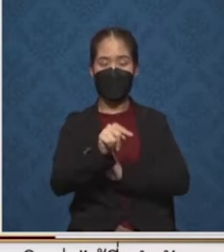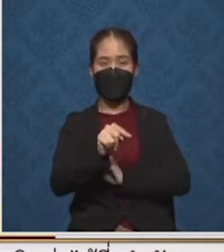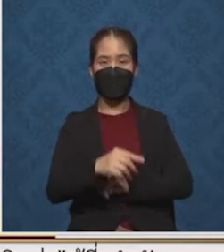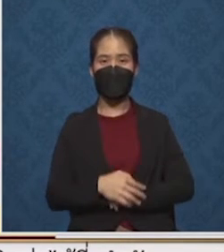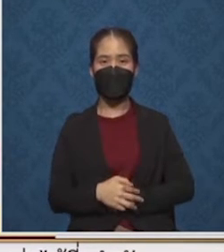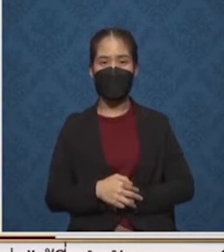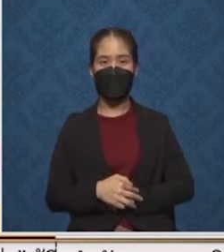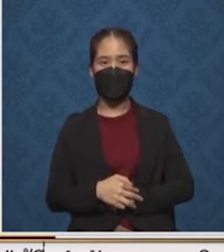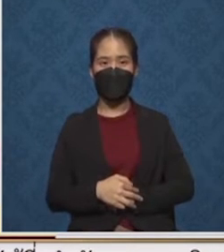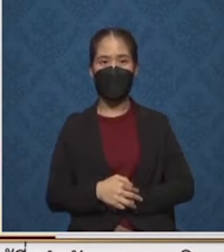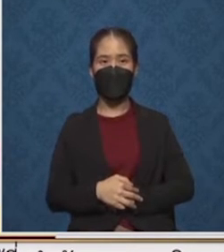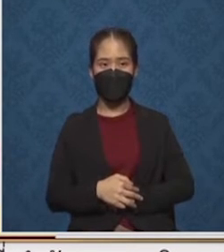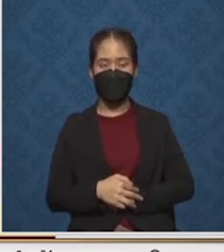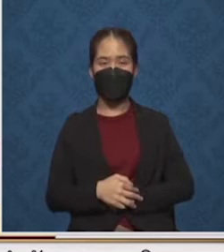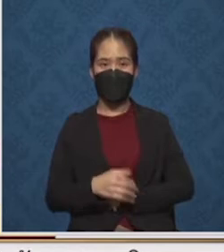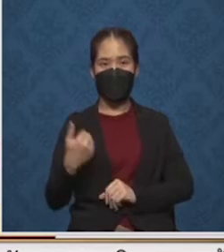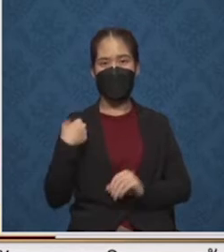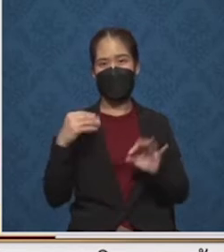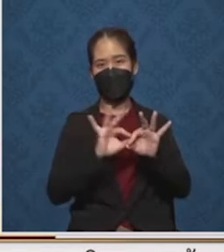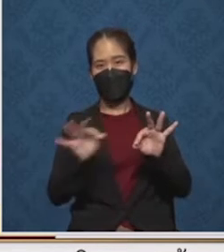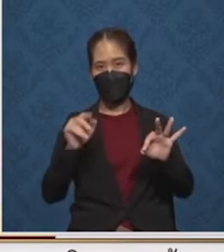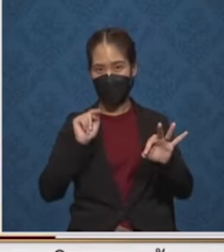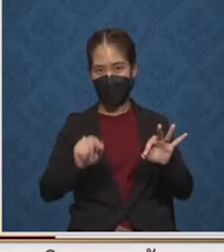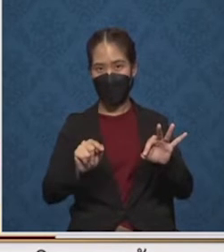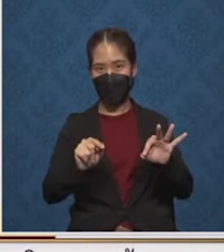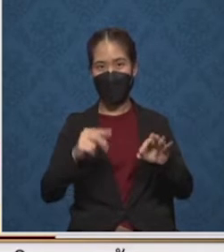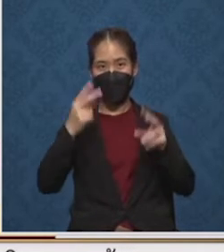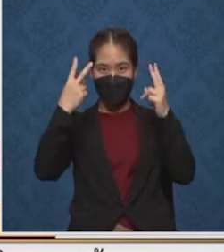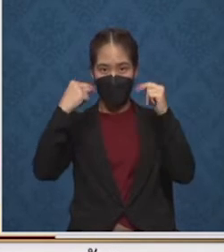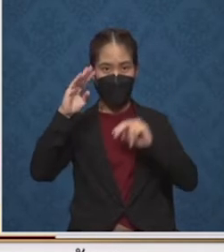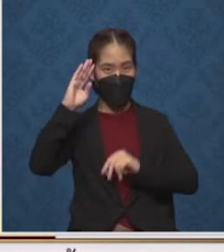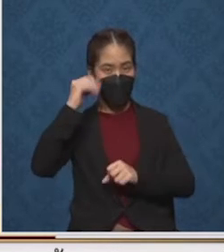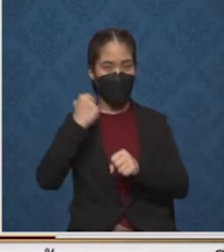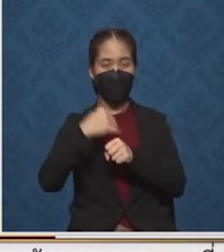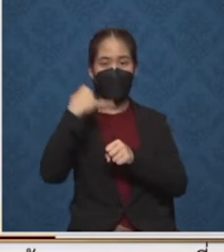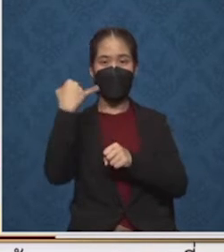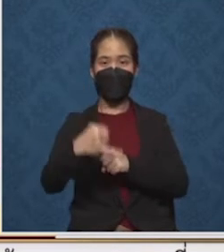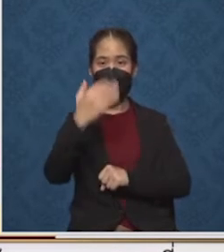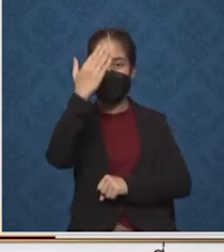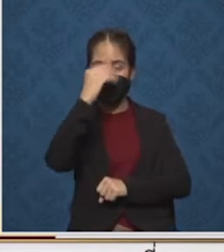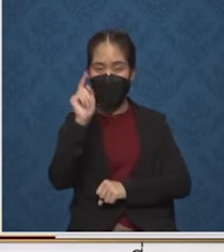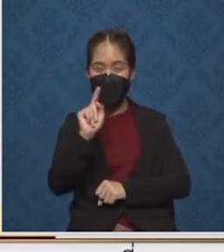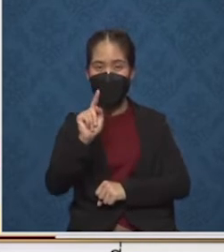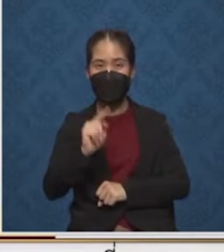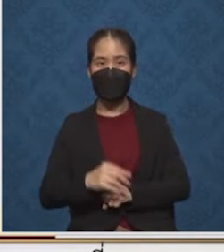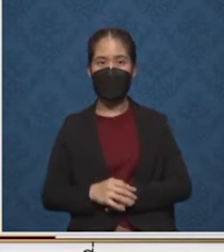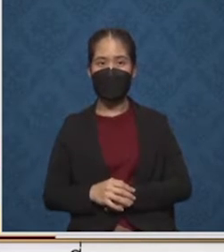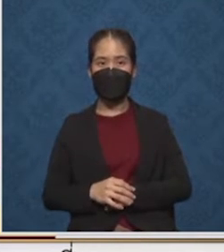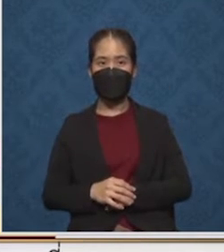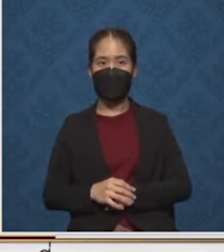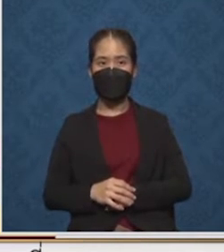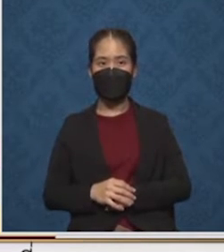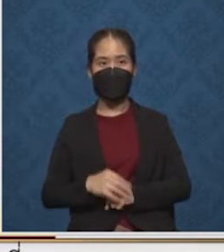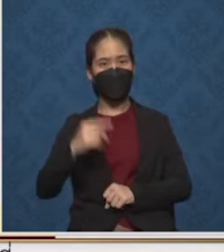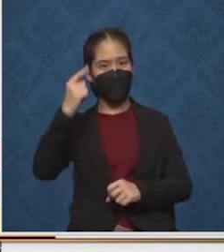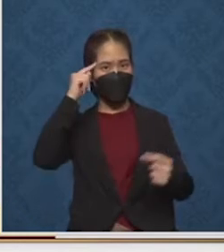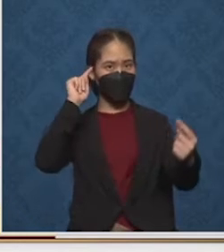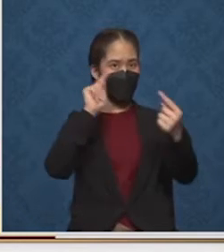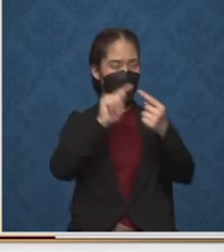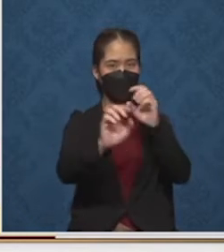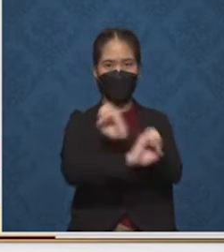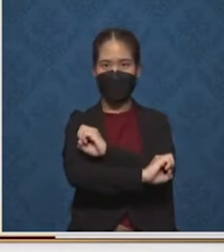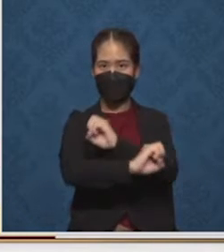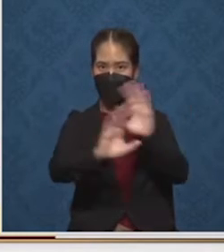ทานครับที่จะเอาพลเอกประยุทธ์เข้าคุกคุณพ่อเจตนามีเจตนาอย่าง